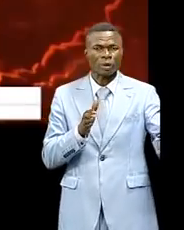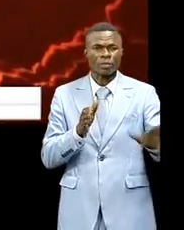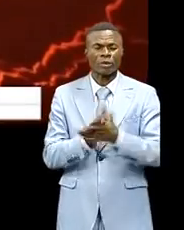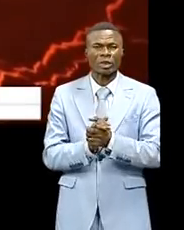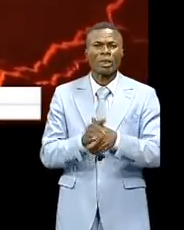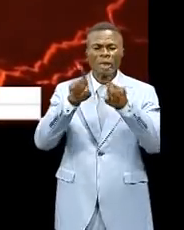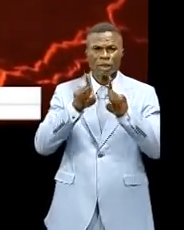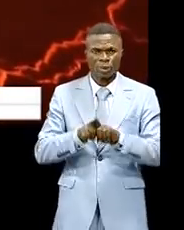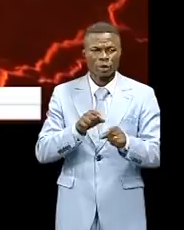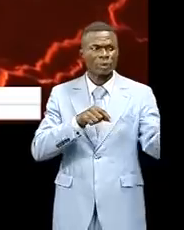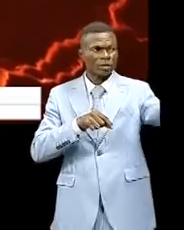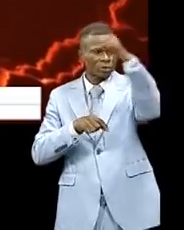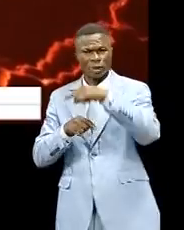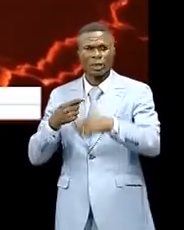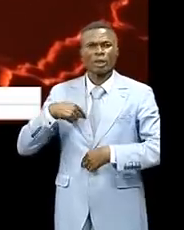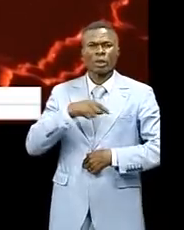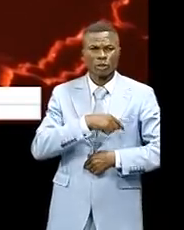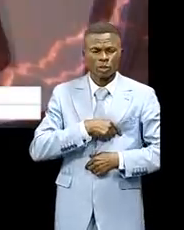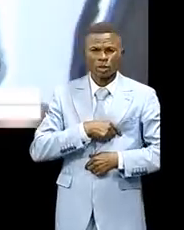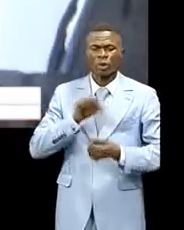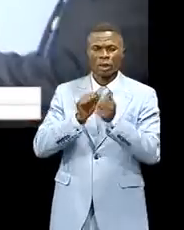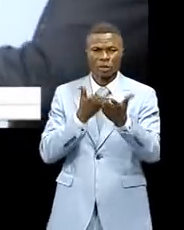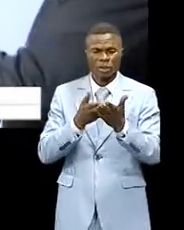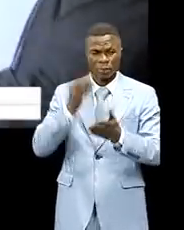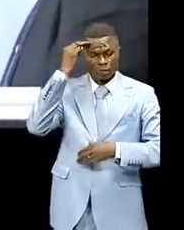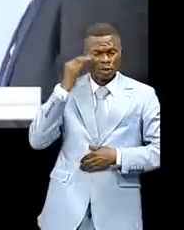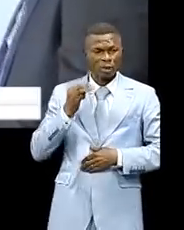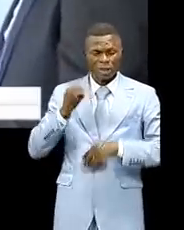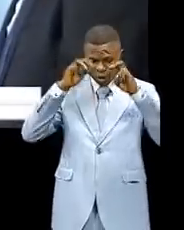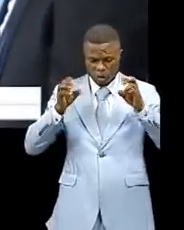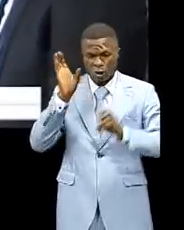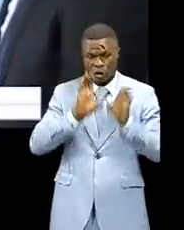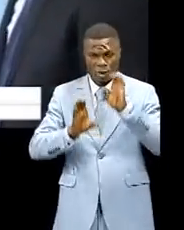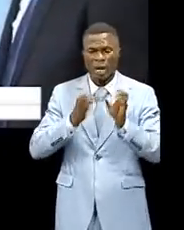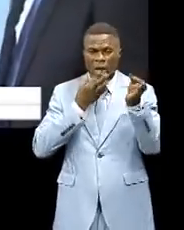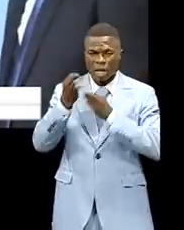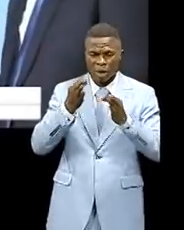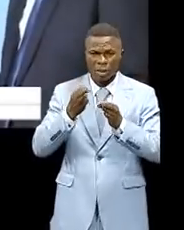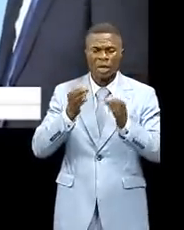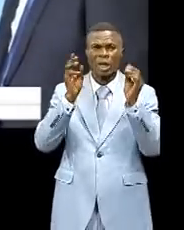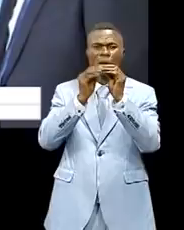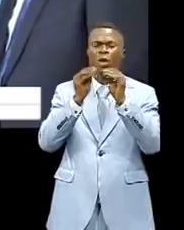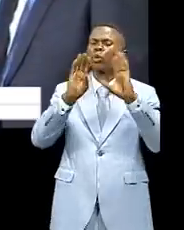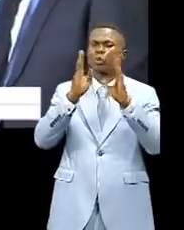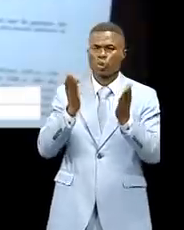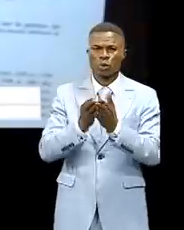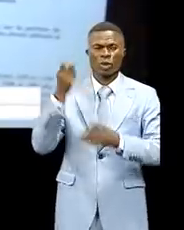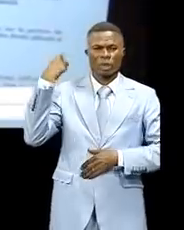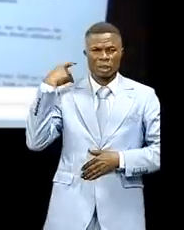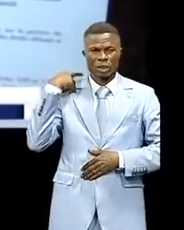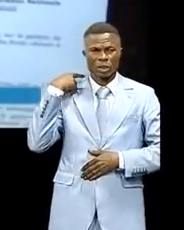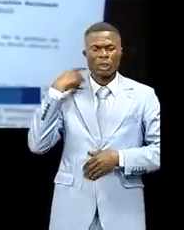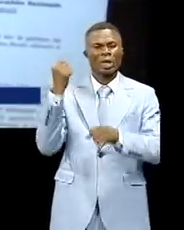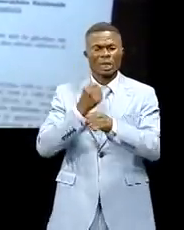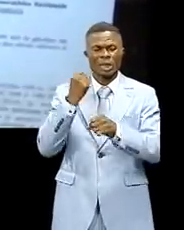le fait les ministres des recherches scientifiques doit expliquer à l'assemblée plénière la gestion de l'observatoire